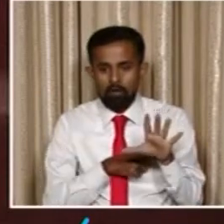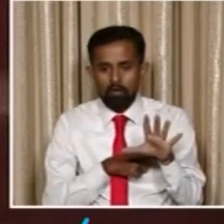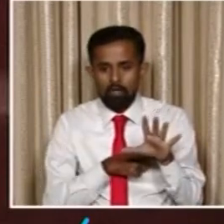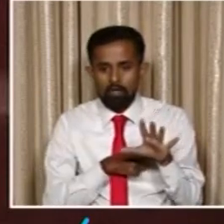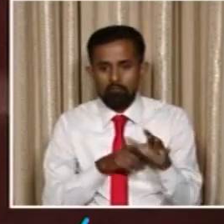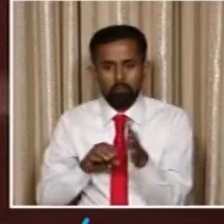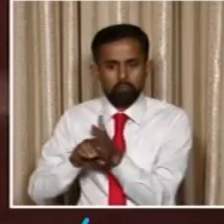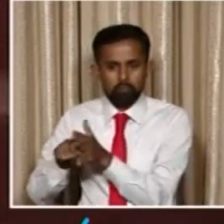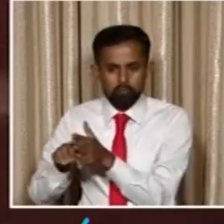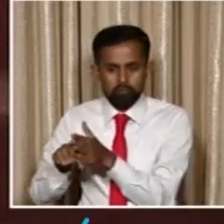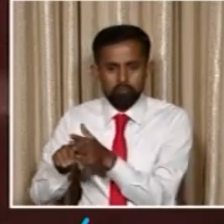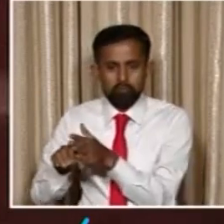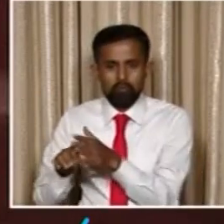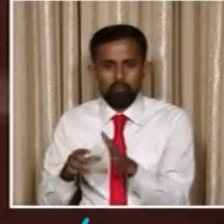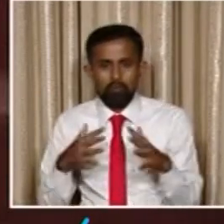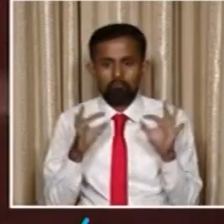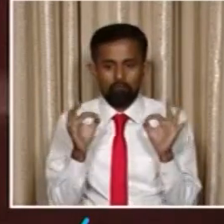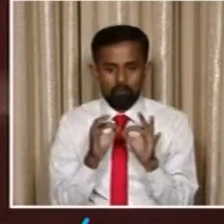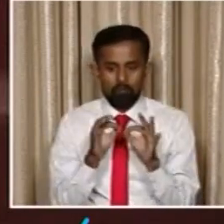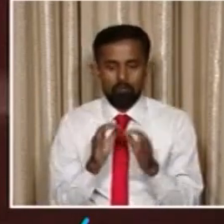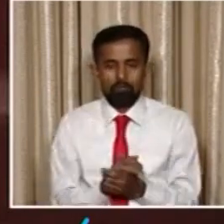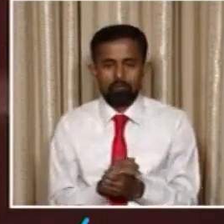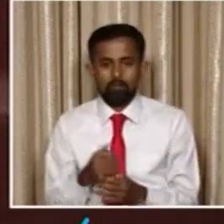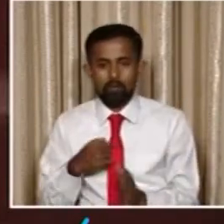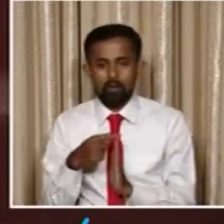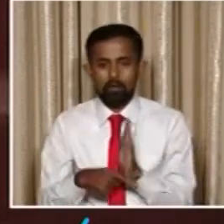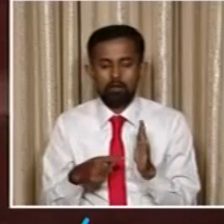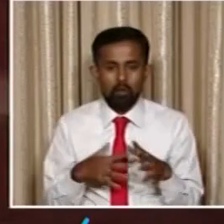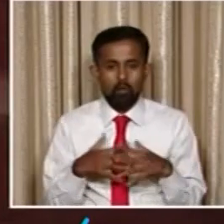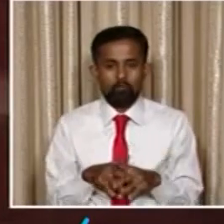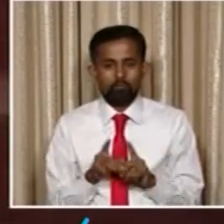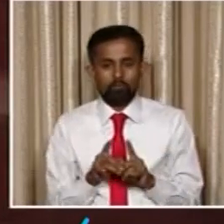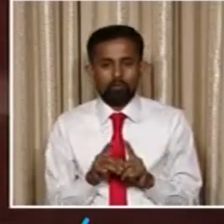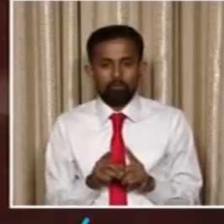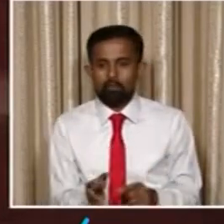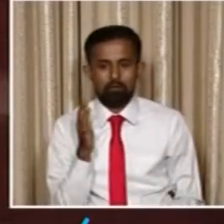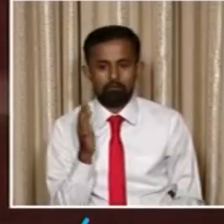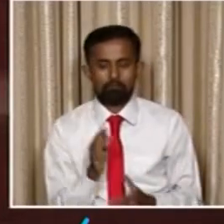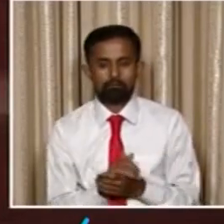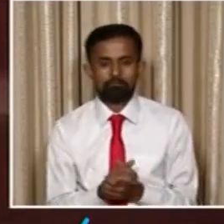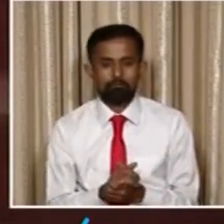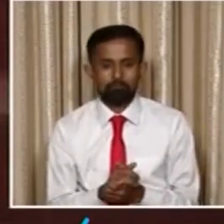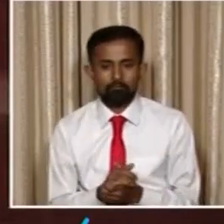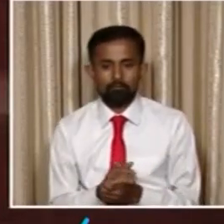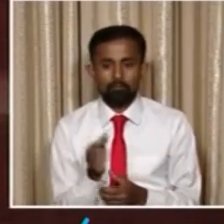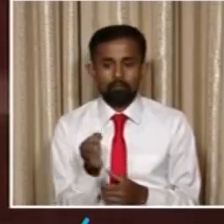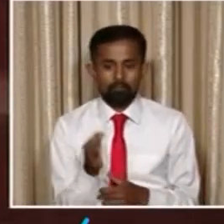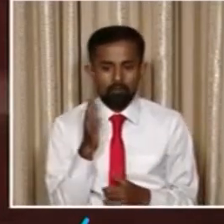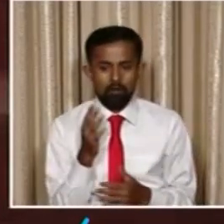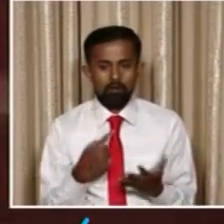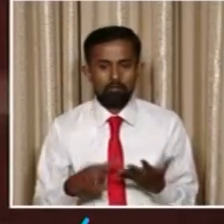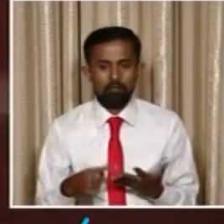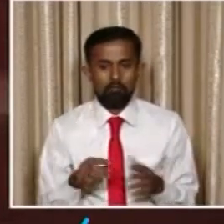ඔට්ටු ඇල්ලීමේ අක්වෙරළ වෙබ් අඩවිය. එතකොට අපේ රටේ නීති අනුව ඒවා තහනම් ඒවා. එතකොට ඒ තහනම්